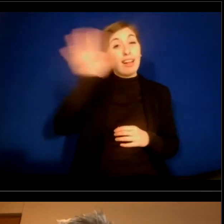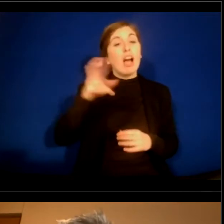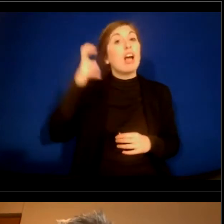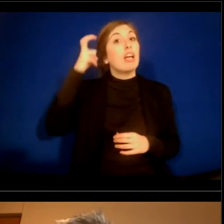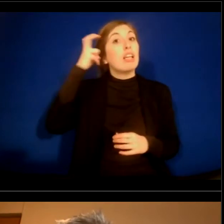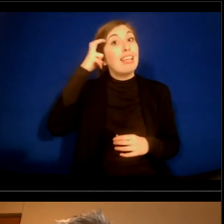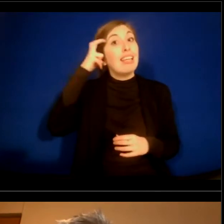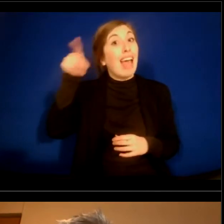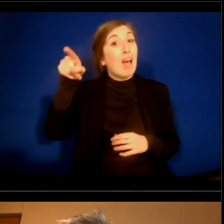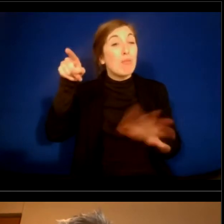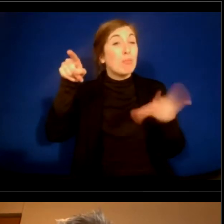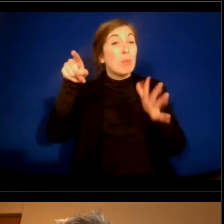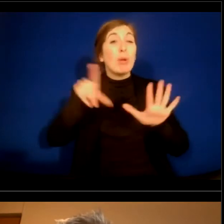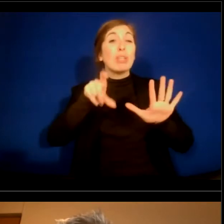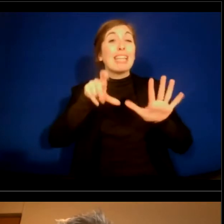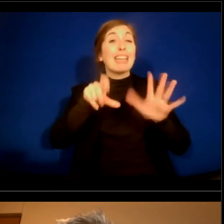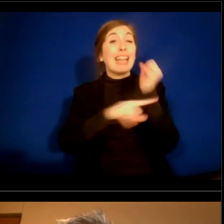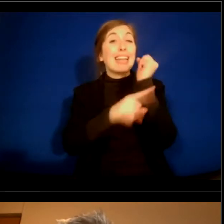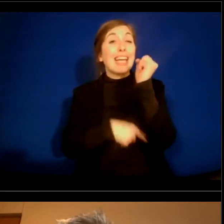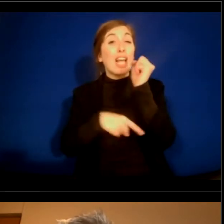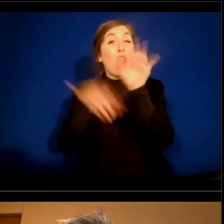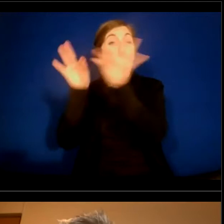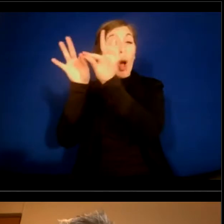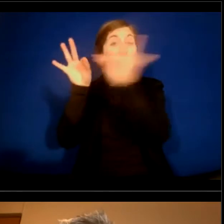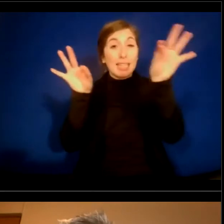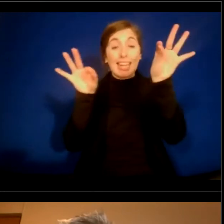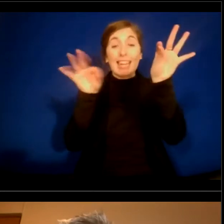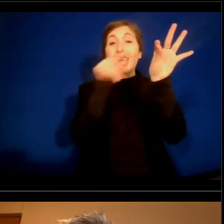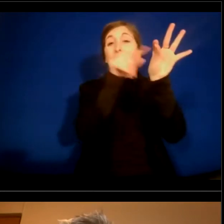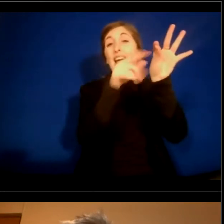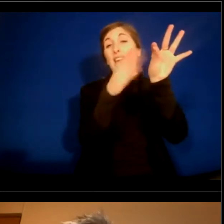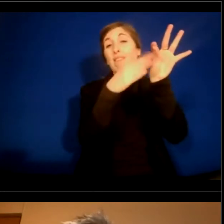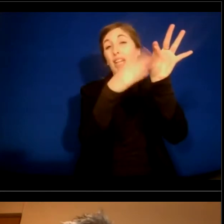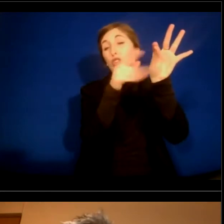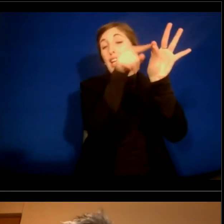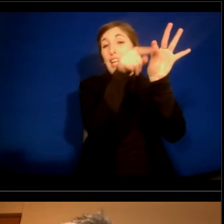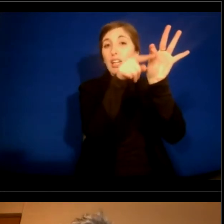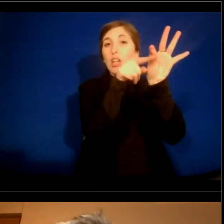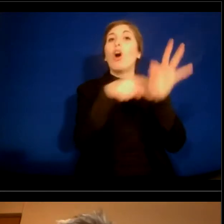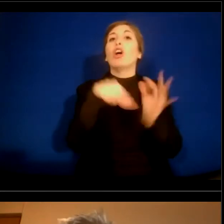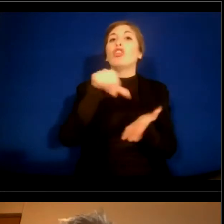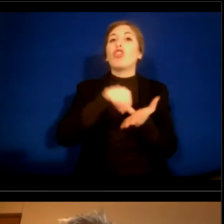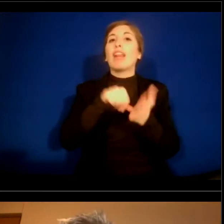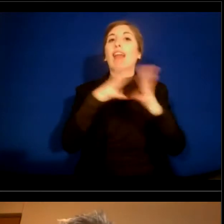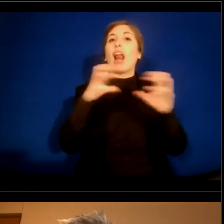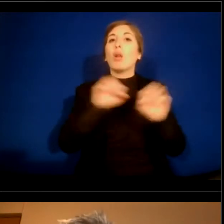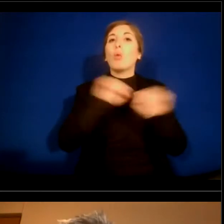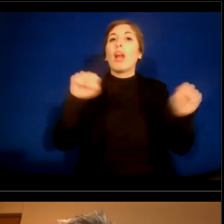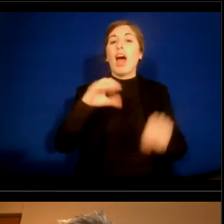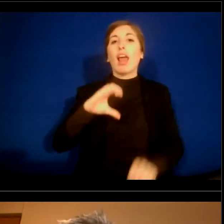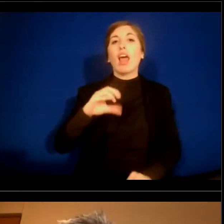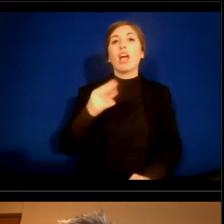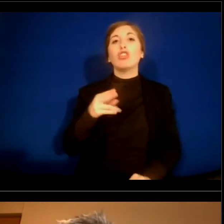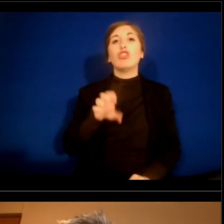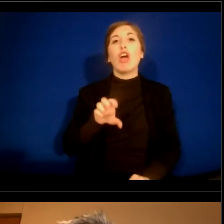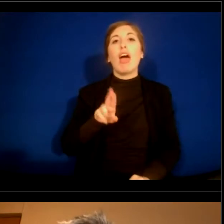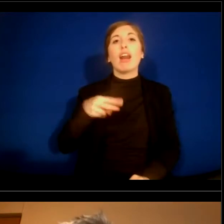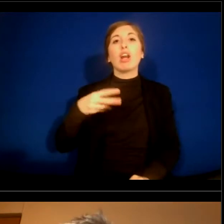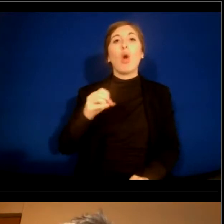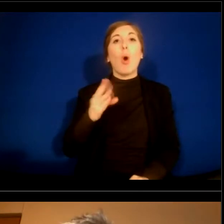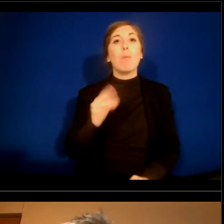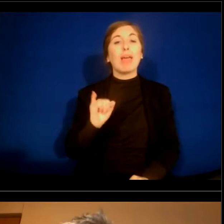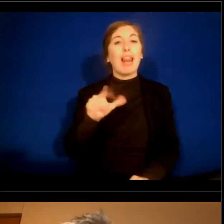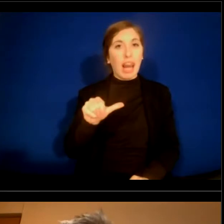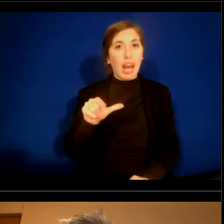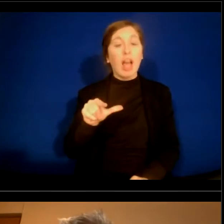in linea d'aria dalla centrale di Chernobyl. A me è capitato di stare 4 volte all'interno della centrale di Chernobyl,